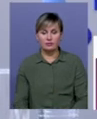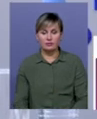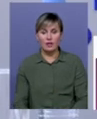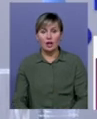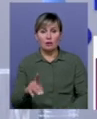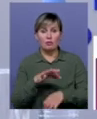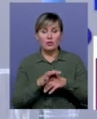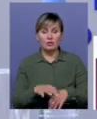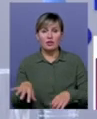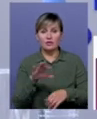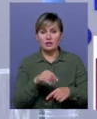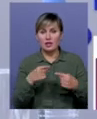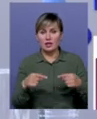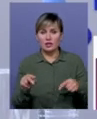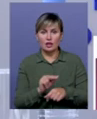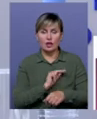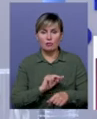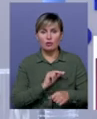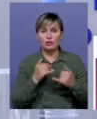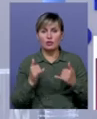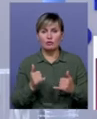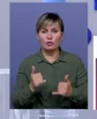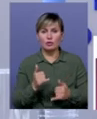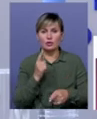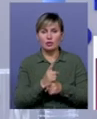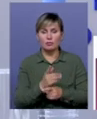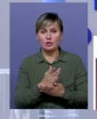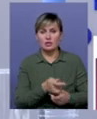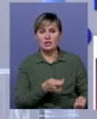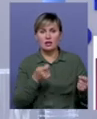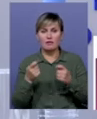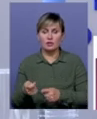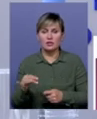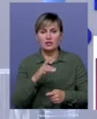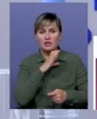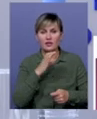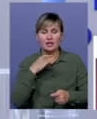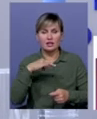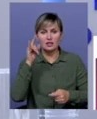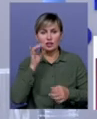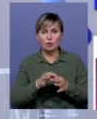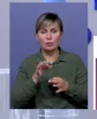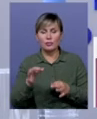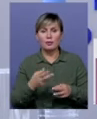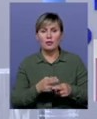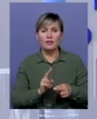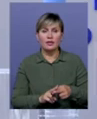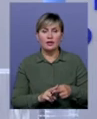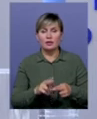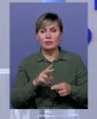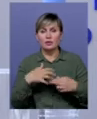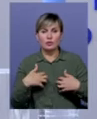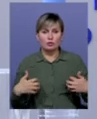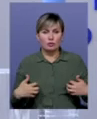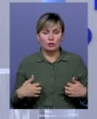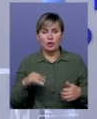Мы провели все профилактические работы. Сегодня наложен запрет на завоз продукции из Северо-Казахстанской области. Поэтому ни скот, ни